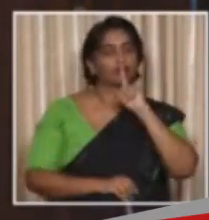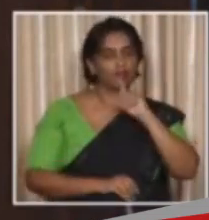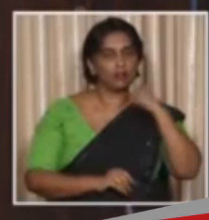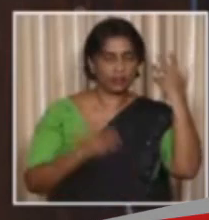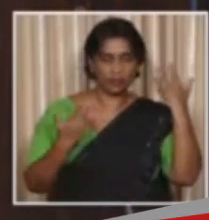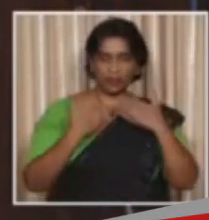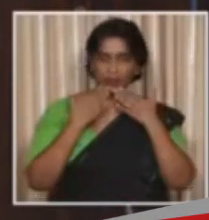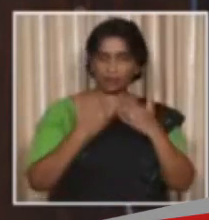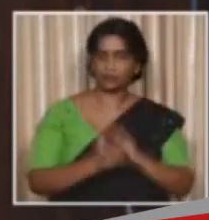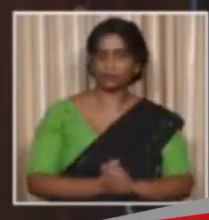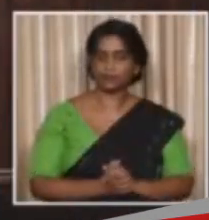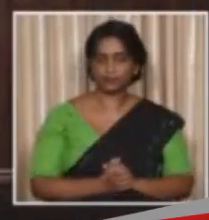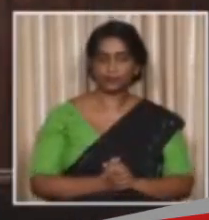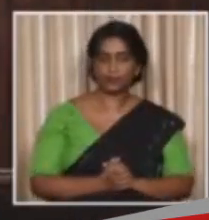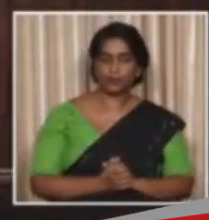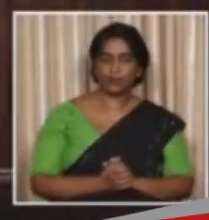කරමින් මම යන වෙනවා ස්තුතියි